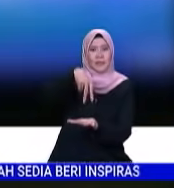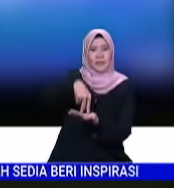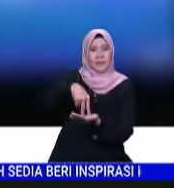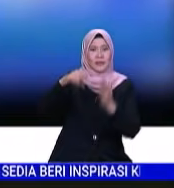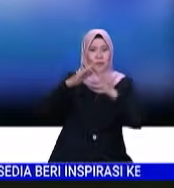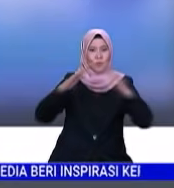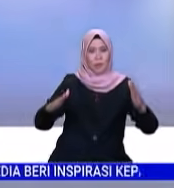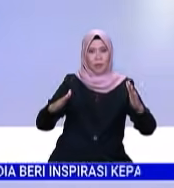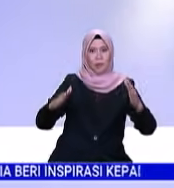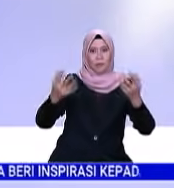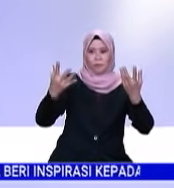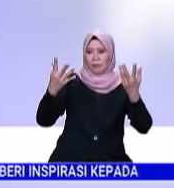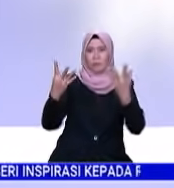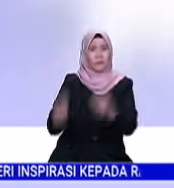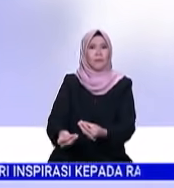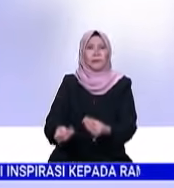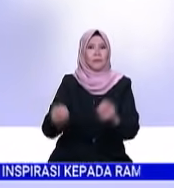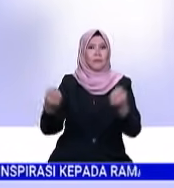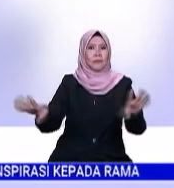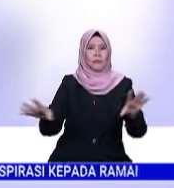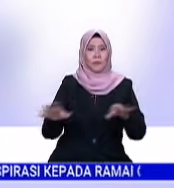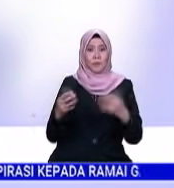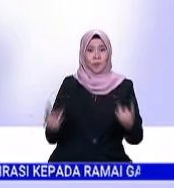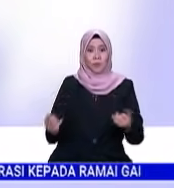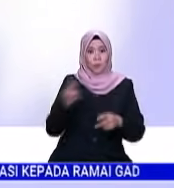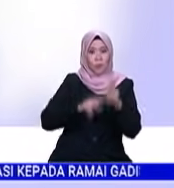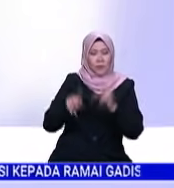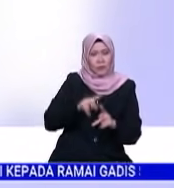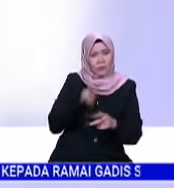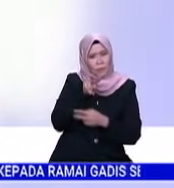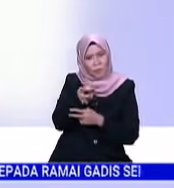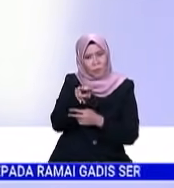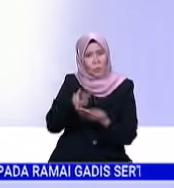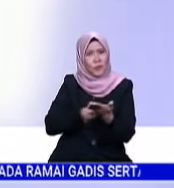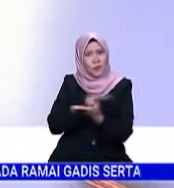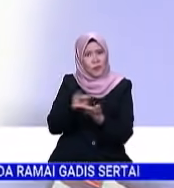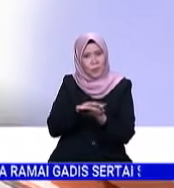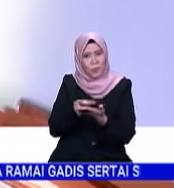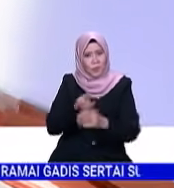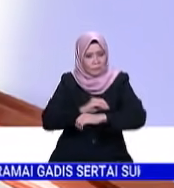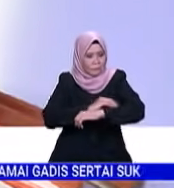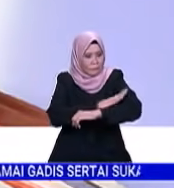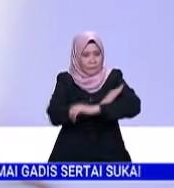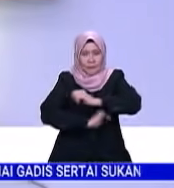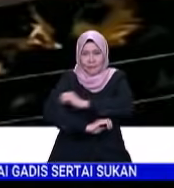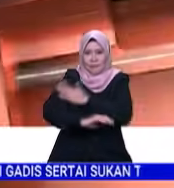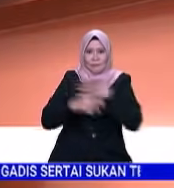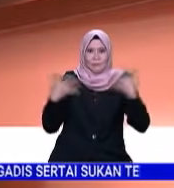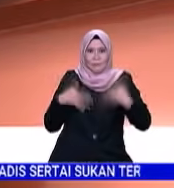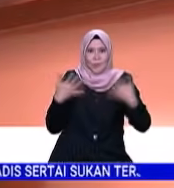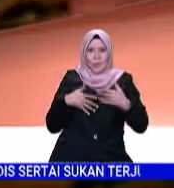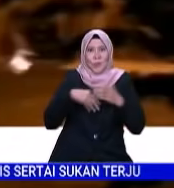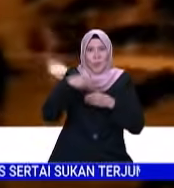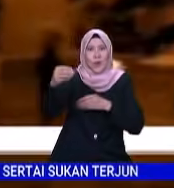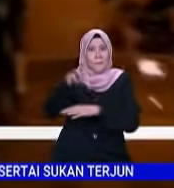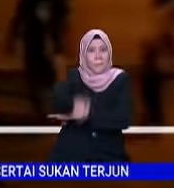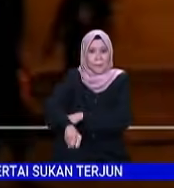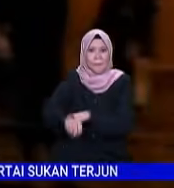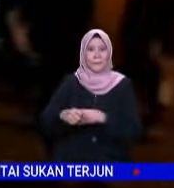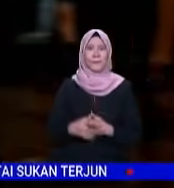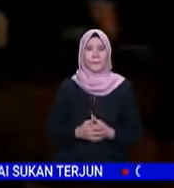rumah sebelum ia hilang. Rata-rata penduduk yang berkumpul untuk melihat video berkenaan merasa seram dan ada yang takut untuk keluar malam